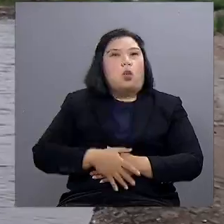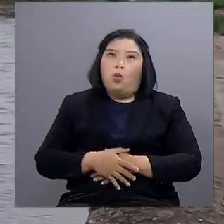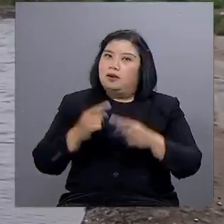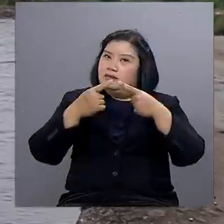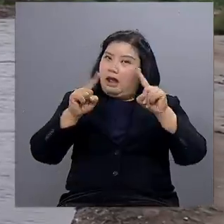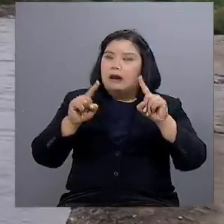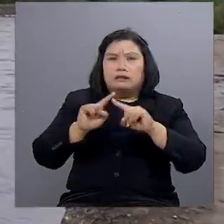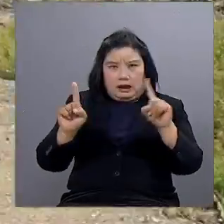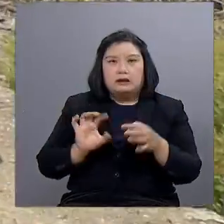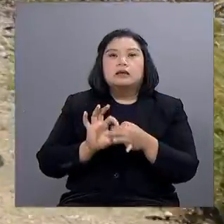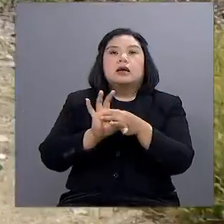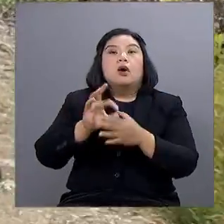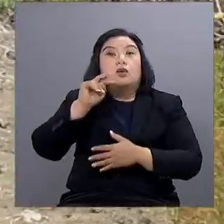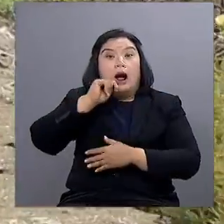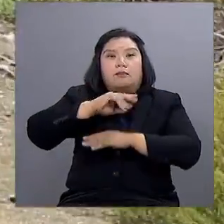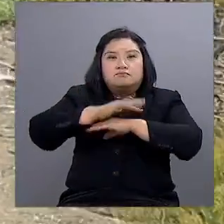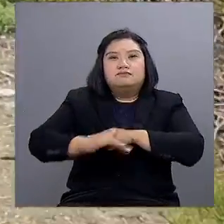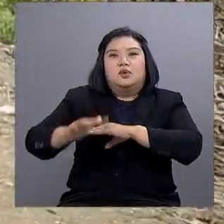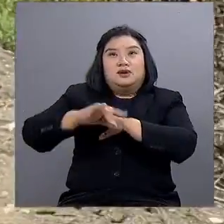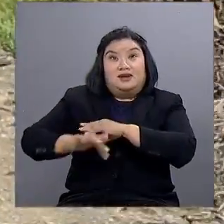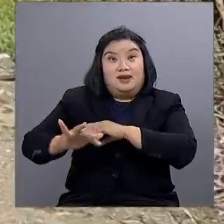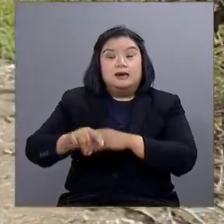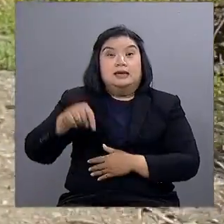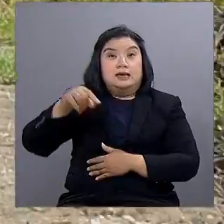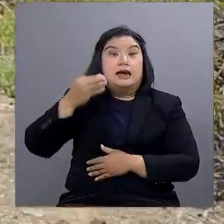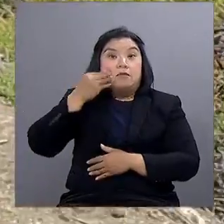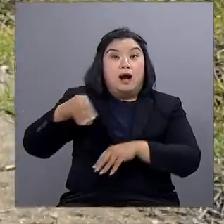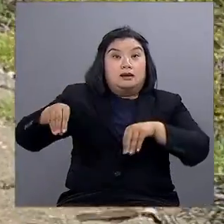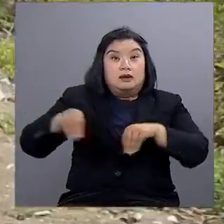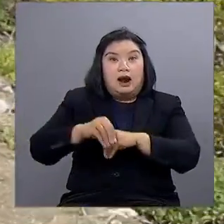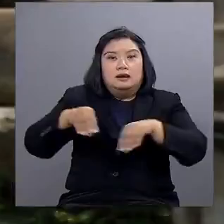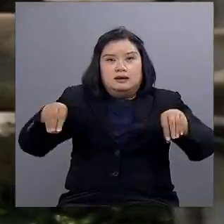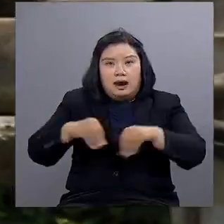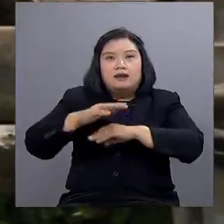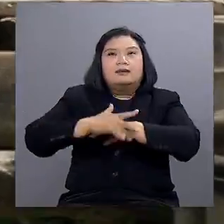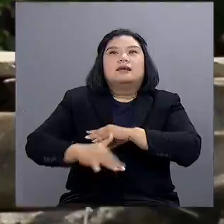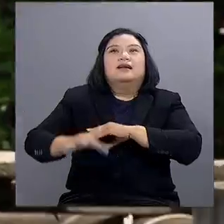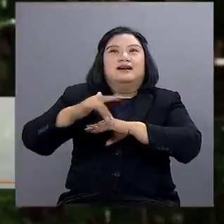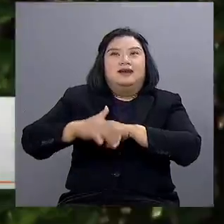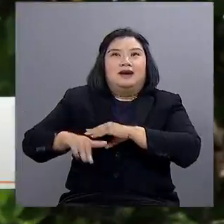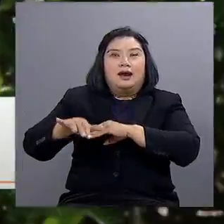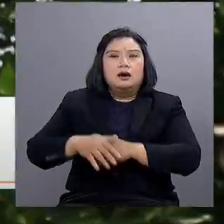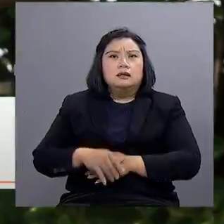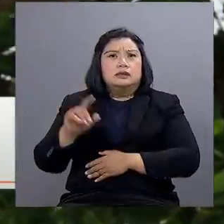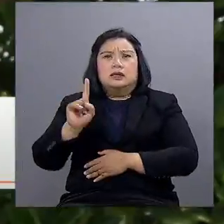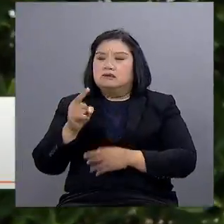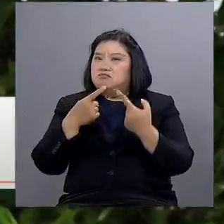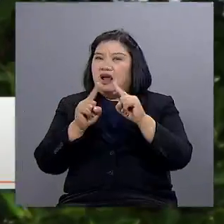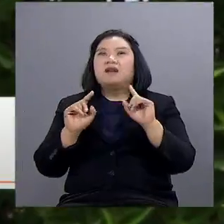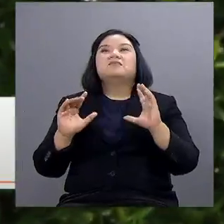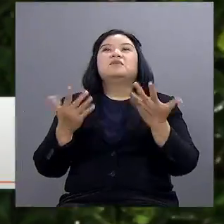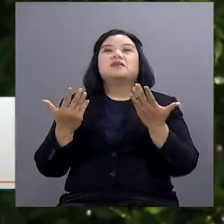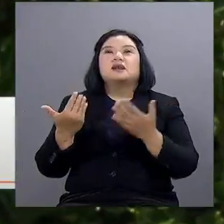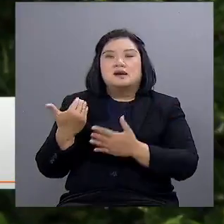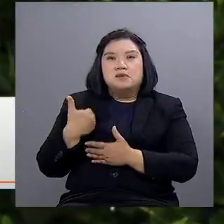ลเนื่องจากพื้นที่ของหมู่บ้านนั้นตั้งอยู่ติดกับทะเลดังนั้นจึงไม่ใช่เรื่องแปลกที่จะมีการปล่อยน้ำทะเลเ